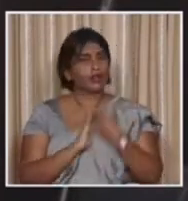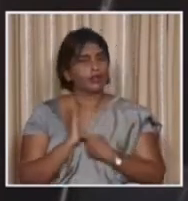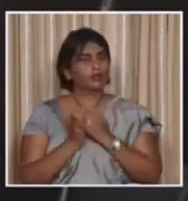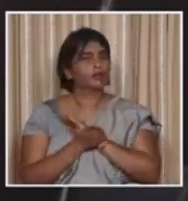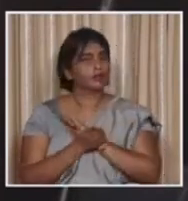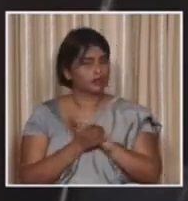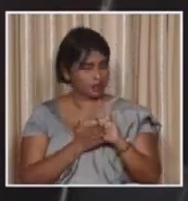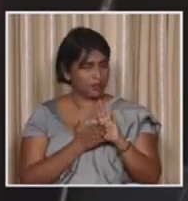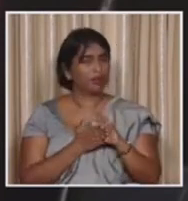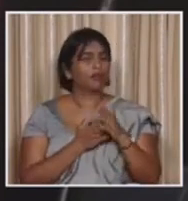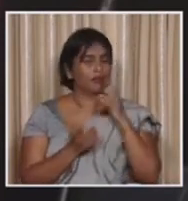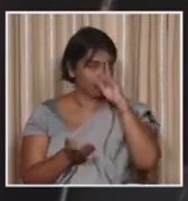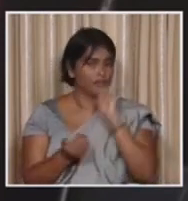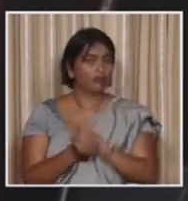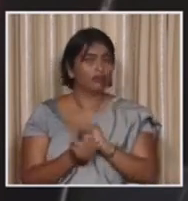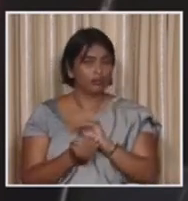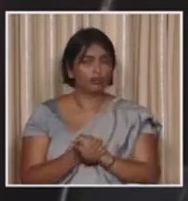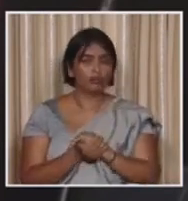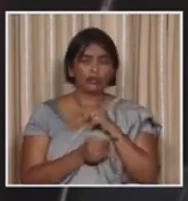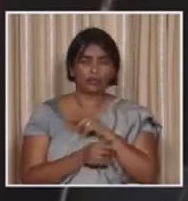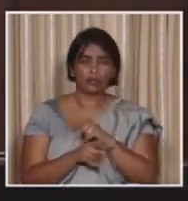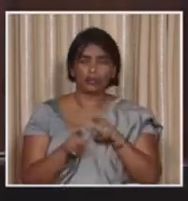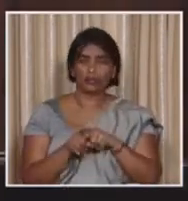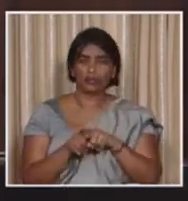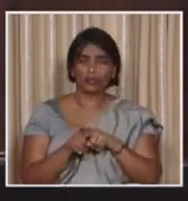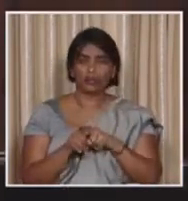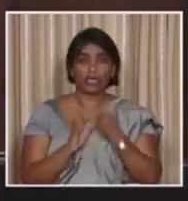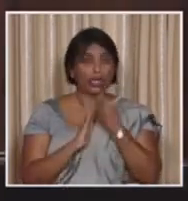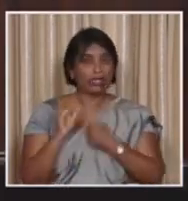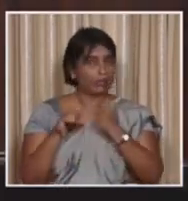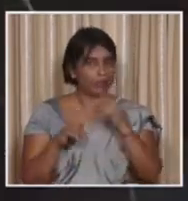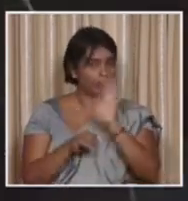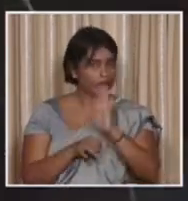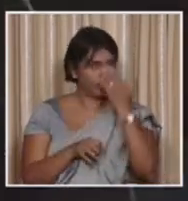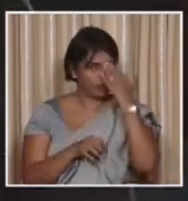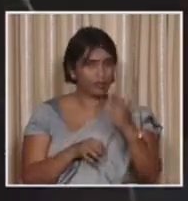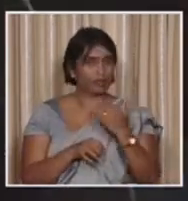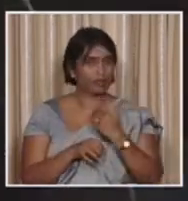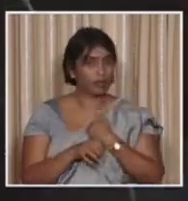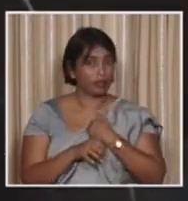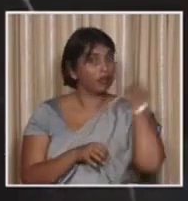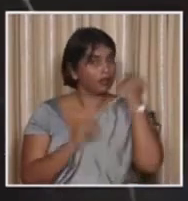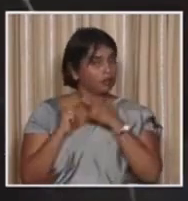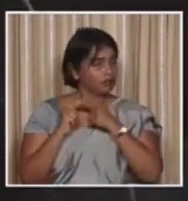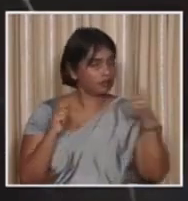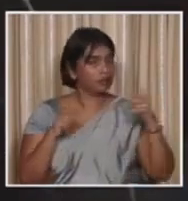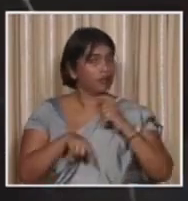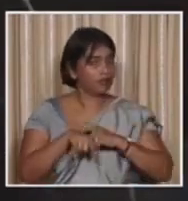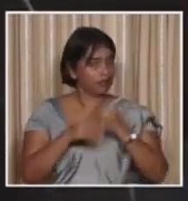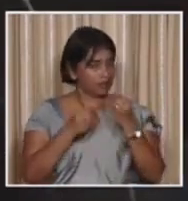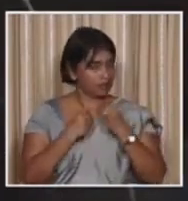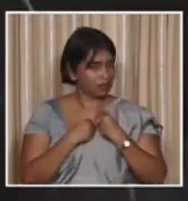සාමය ආරක්ෂා කිරීම රටේ මිනිස්සුගේ නිදහස. නීති ප්‍රශ්නයක් නෙවෙයි. කරුණාකරලා මට මගේ කතාව ඉවර කරන්න